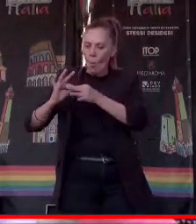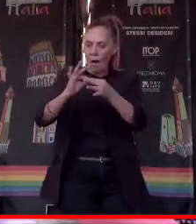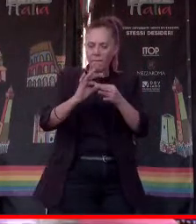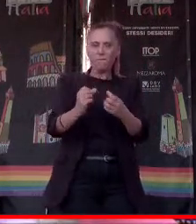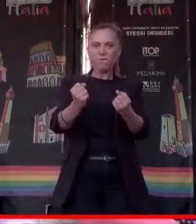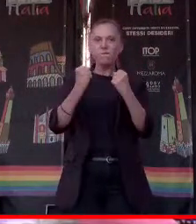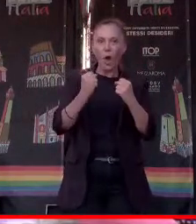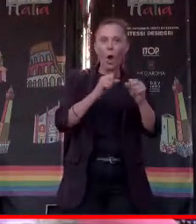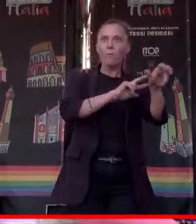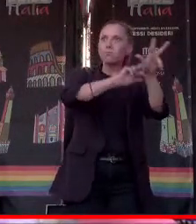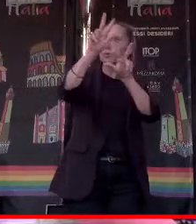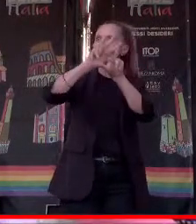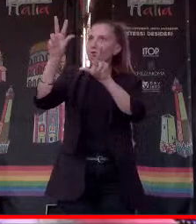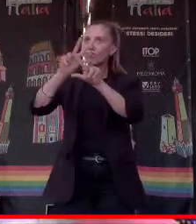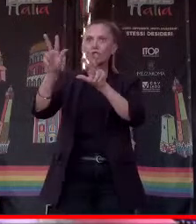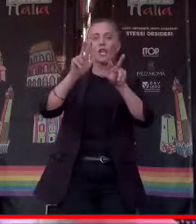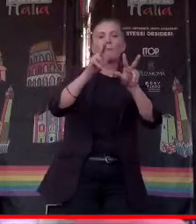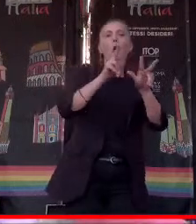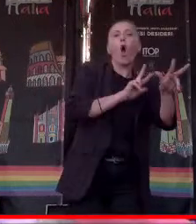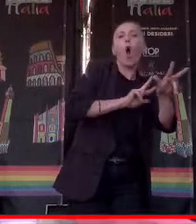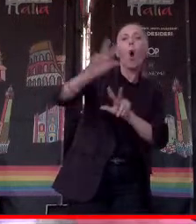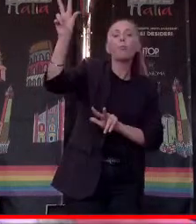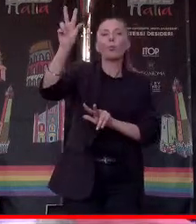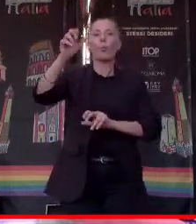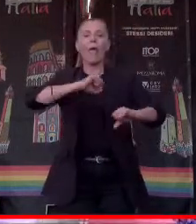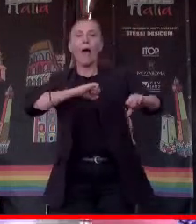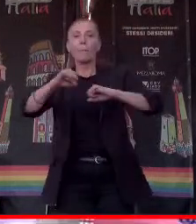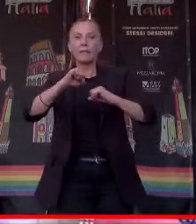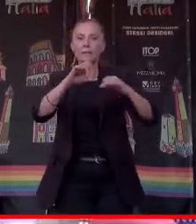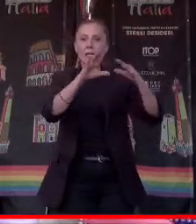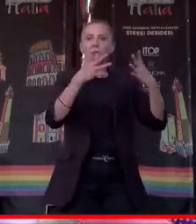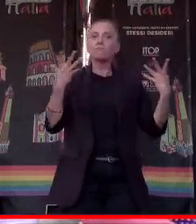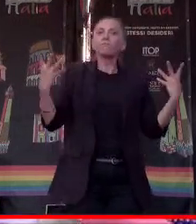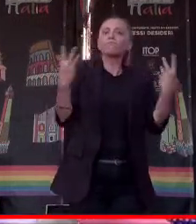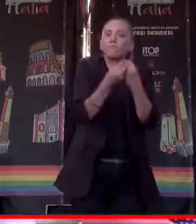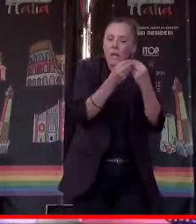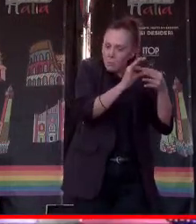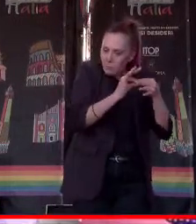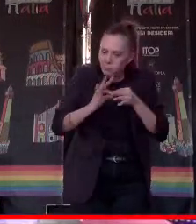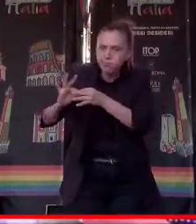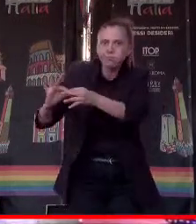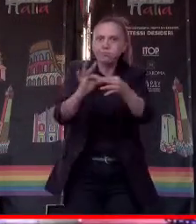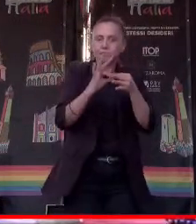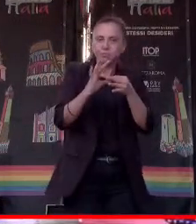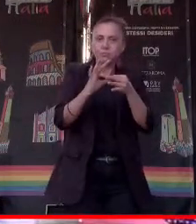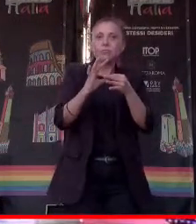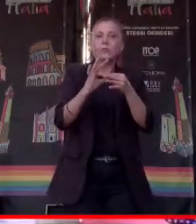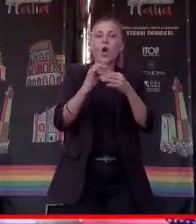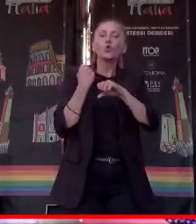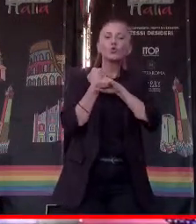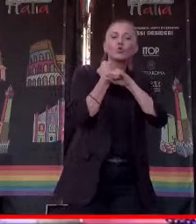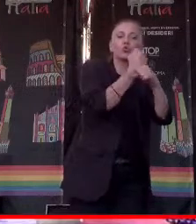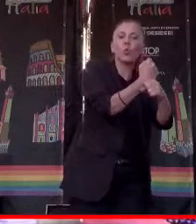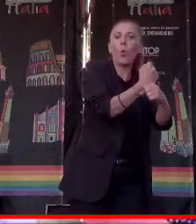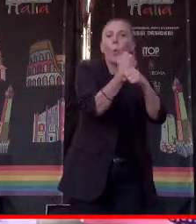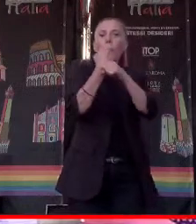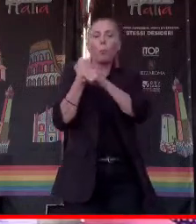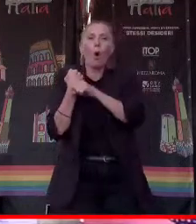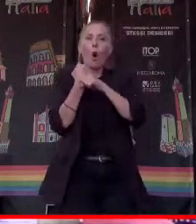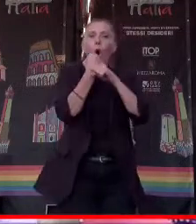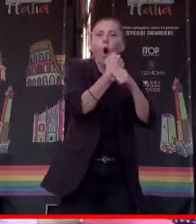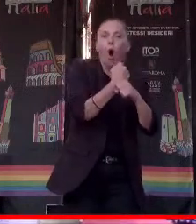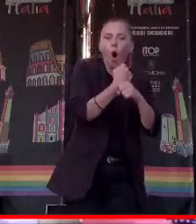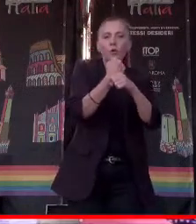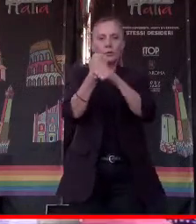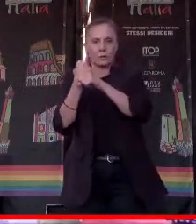diversi municipi, comuni, amministrazioni che come dire, in qualche modo si autosupportano, si